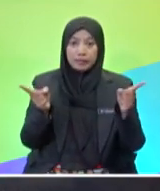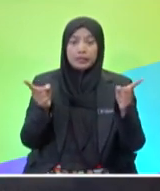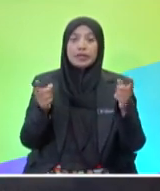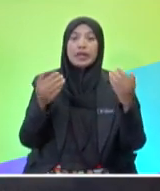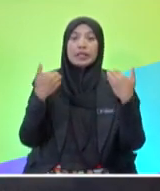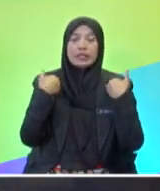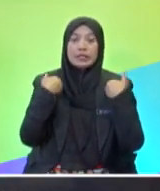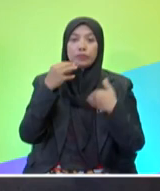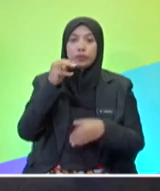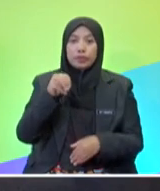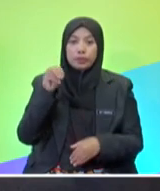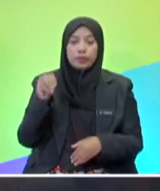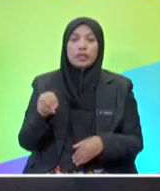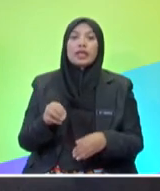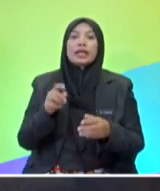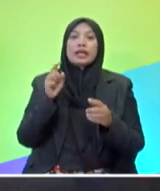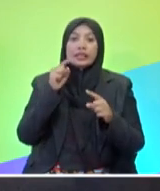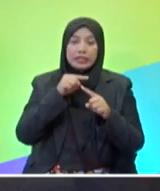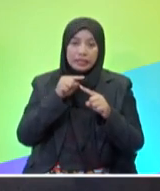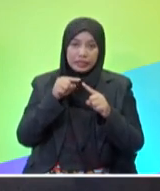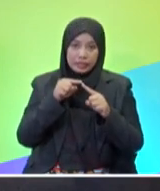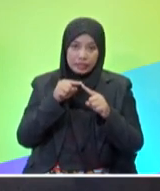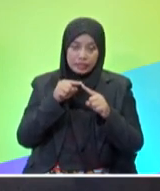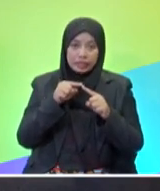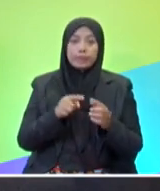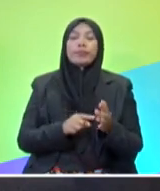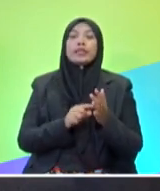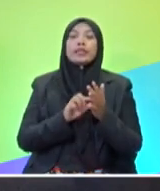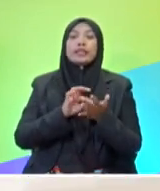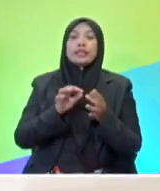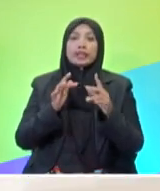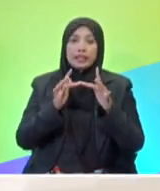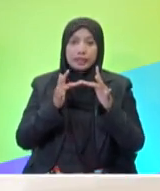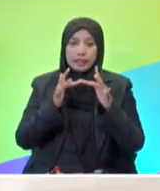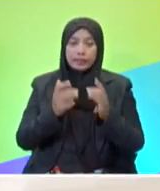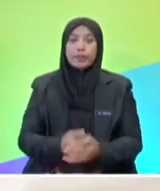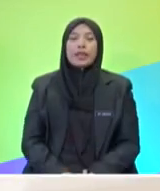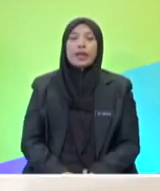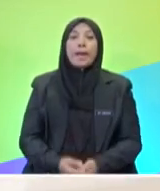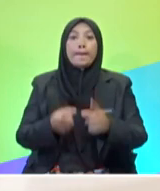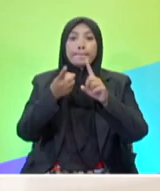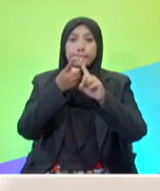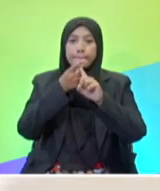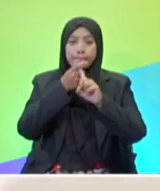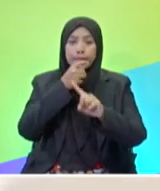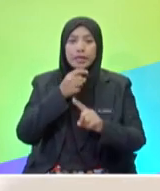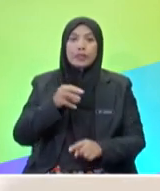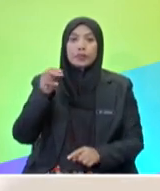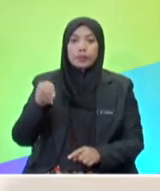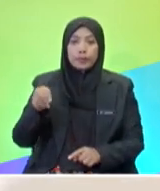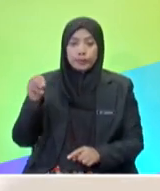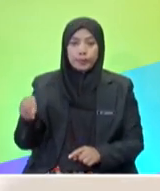boleh memperkenalkan mereka. Boleh. Okey, kita yang pertama ada pelajar Amirah